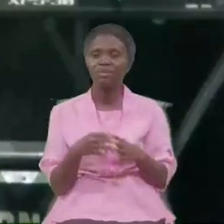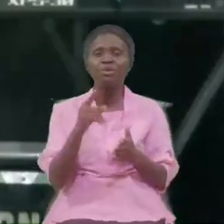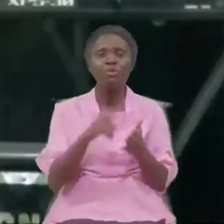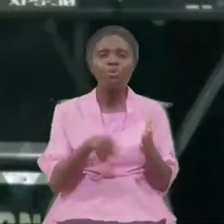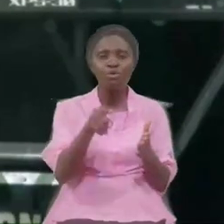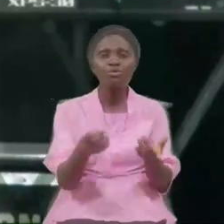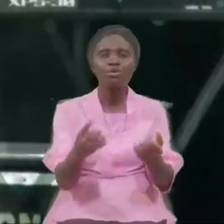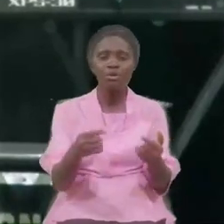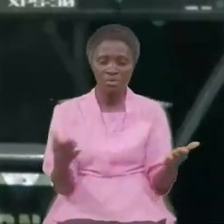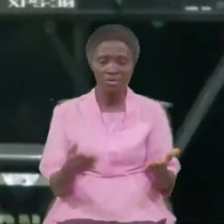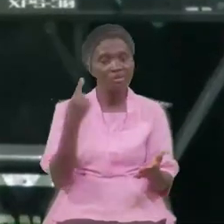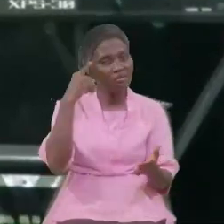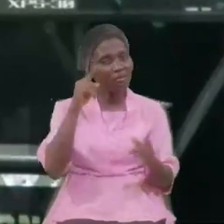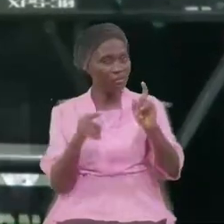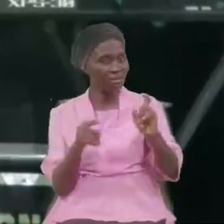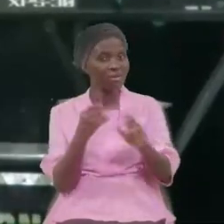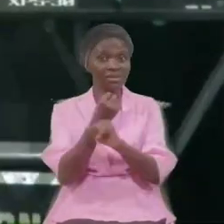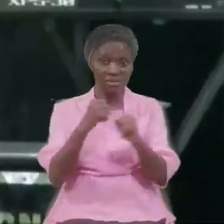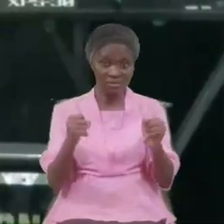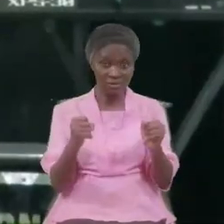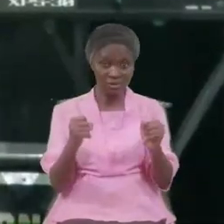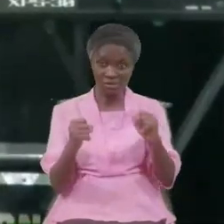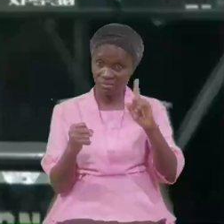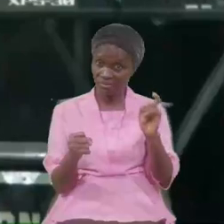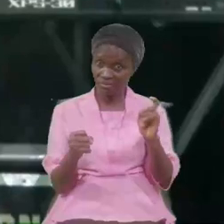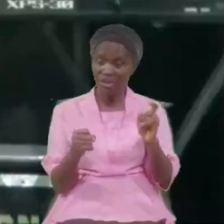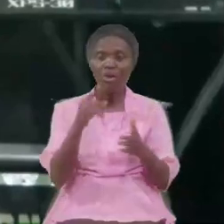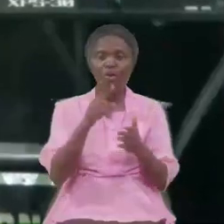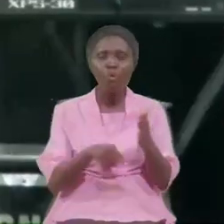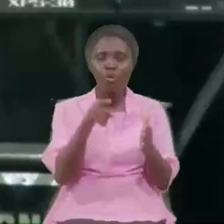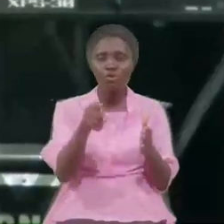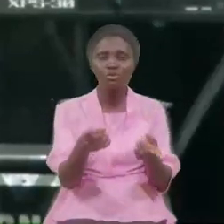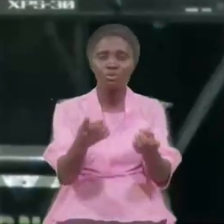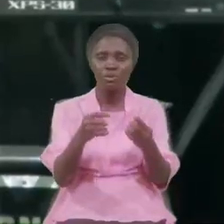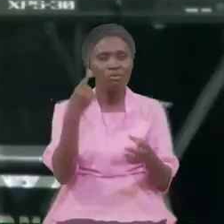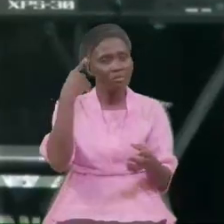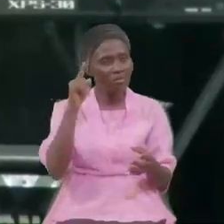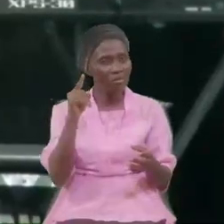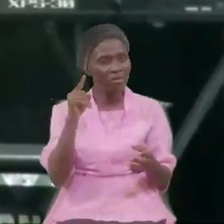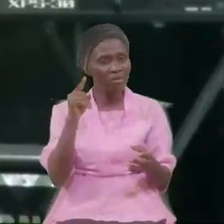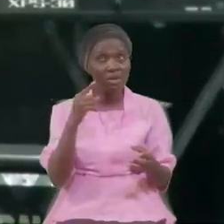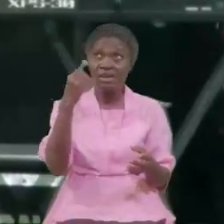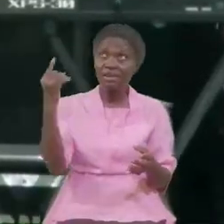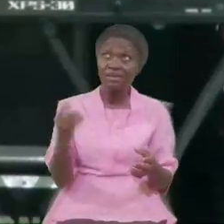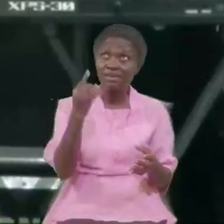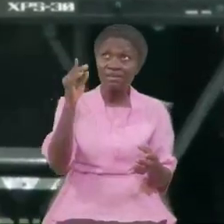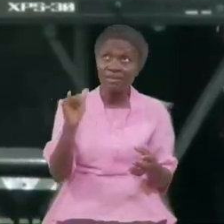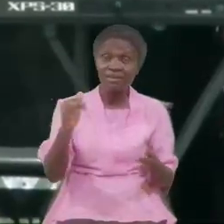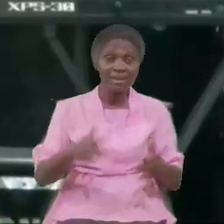quoi? Je viens pour le salut. Tu viens obtenir quoi? Je viens pour la vie